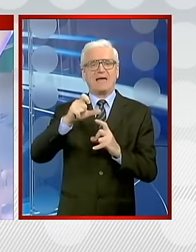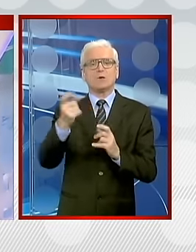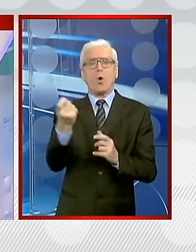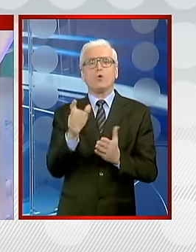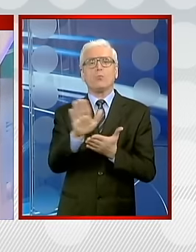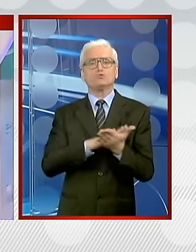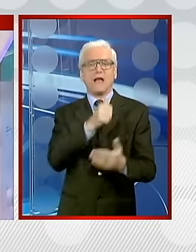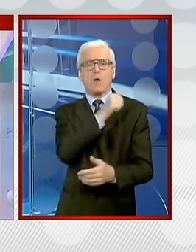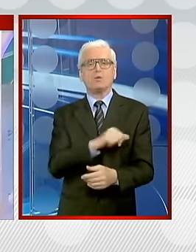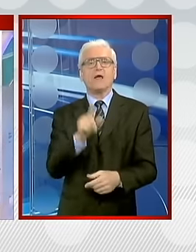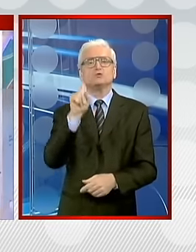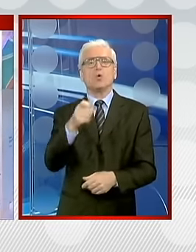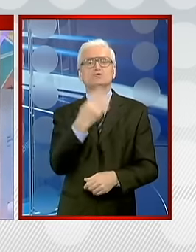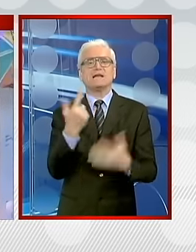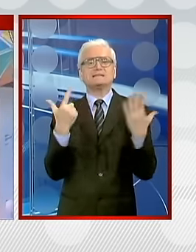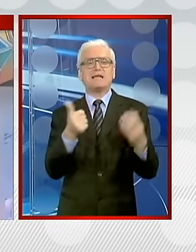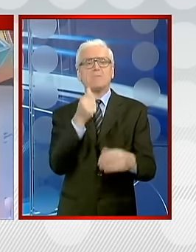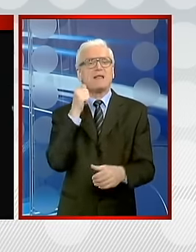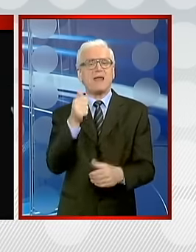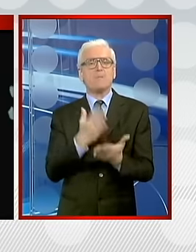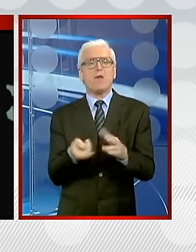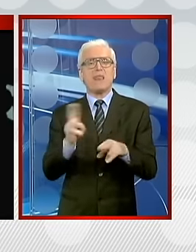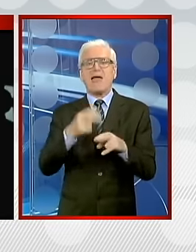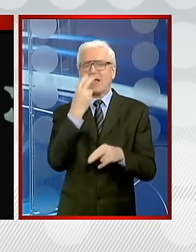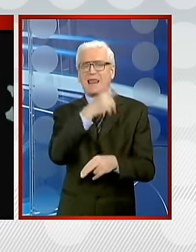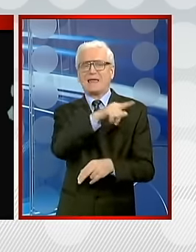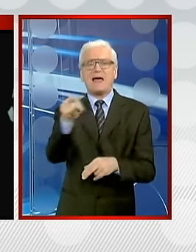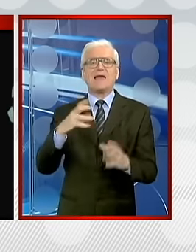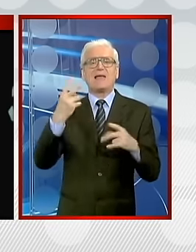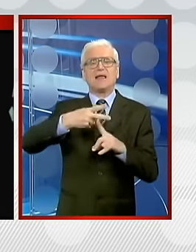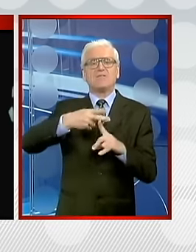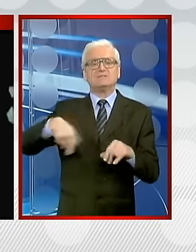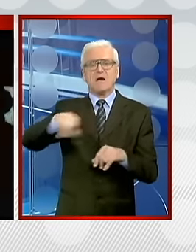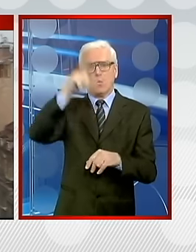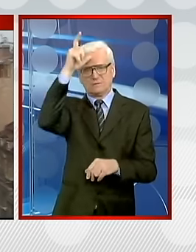čak 147 dana bio najgledanija televizija u Srbiji.